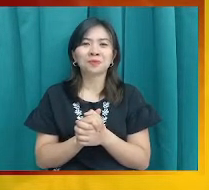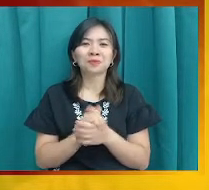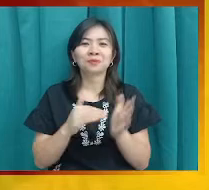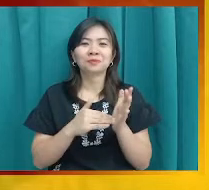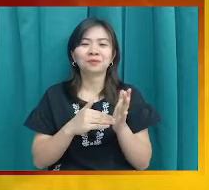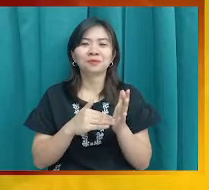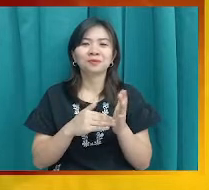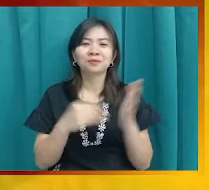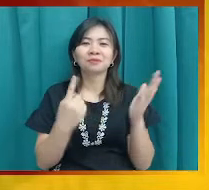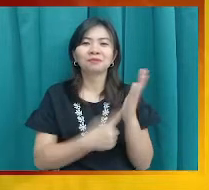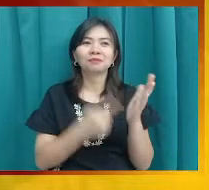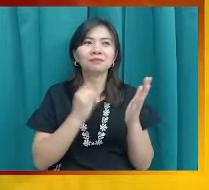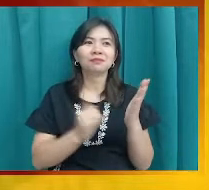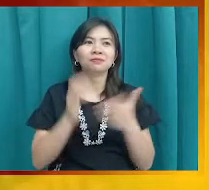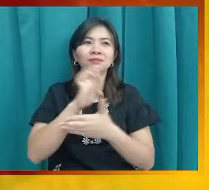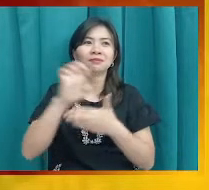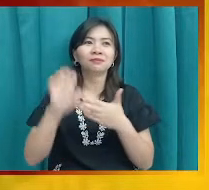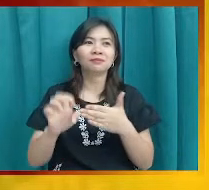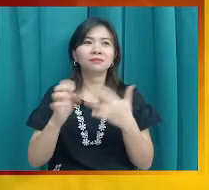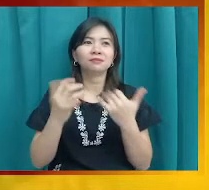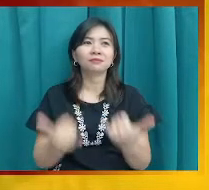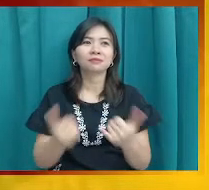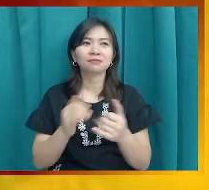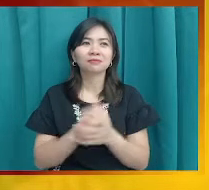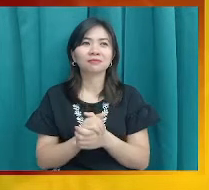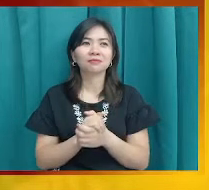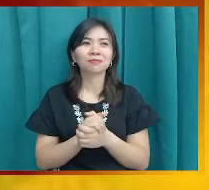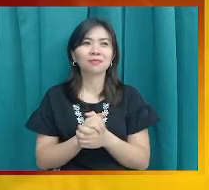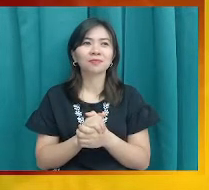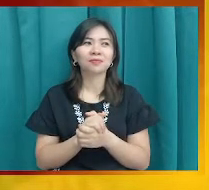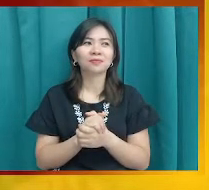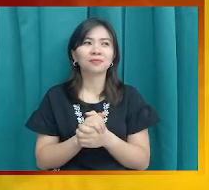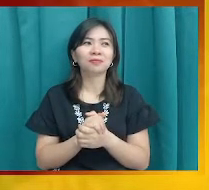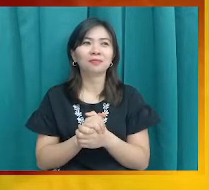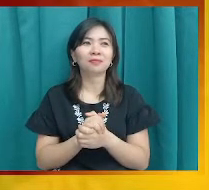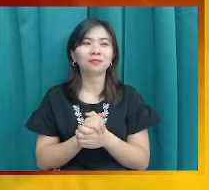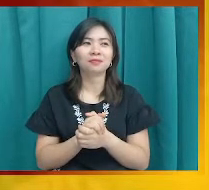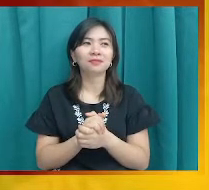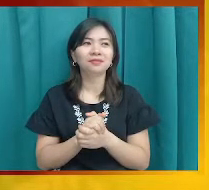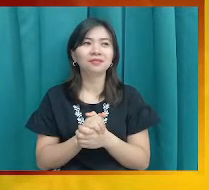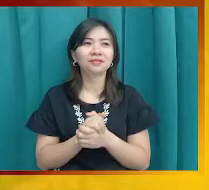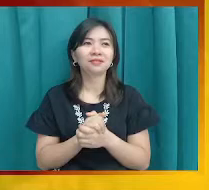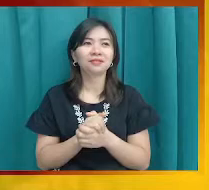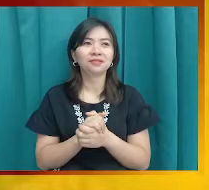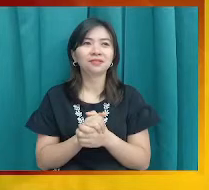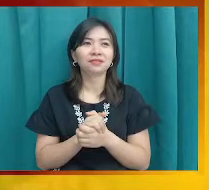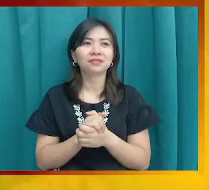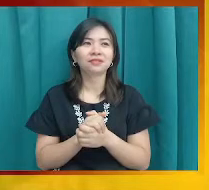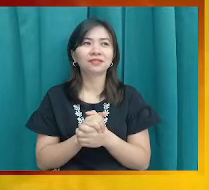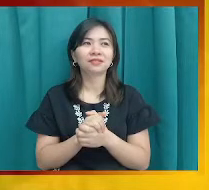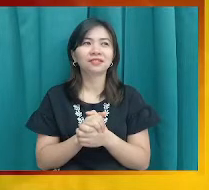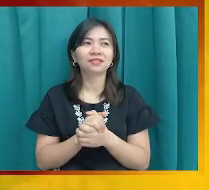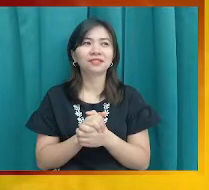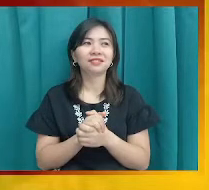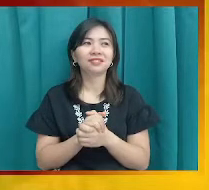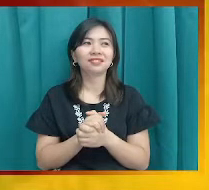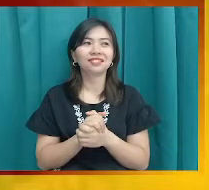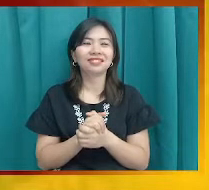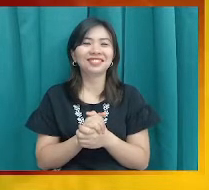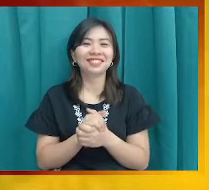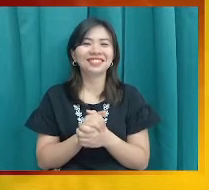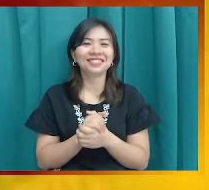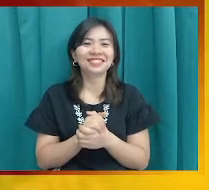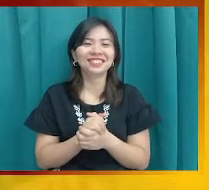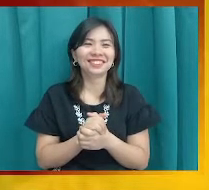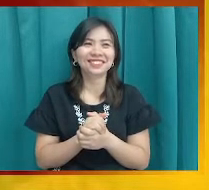Kasi ito na yung ender to eh. Tapos na to eh. Naintindihan kita. Salamat ha. Ito na yung last. Kamu ko, kamay mo ko. Yes, amen. Very good, very